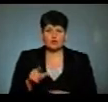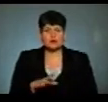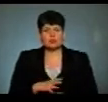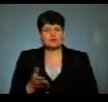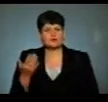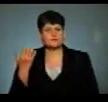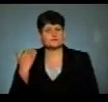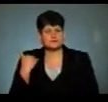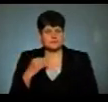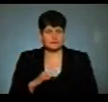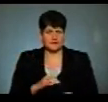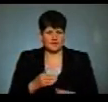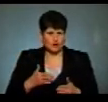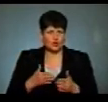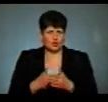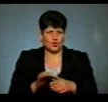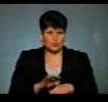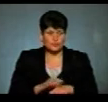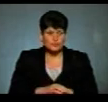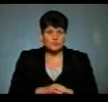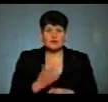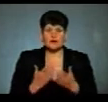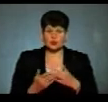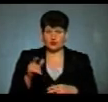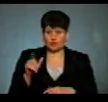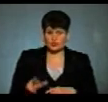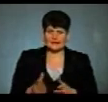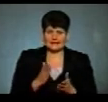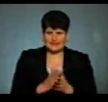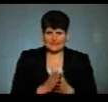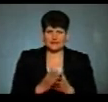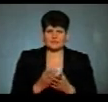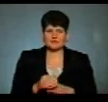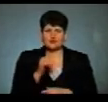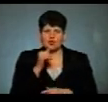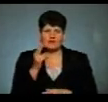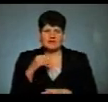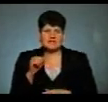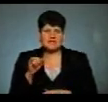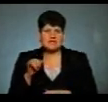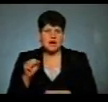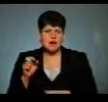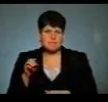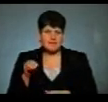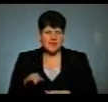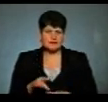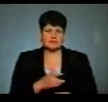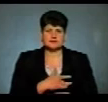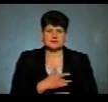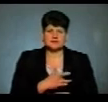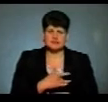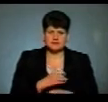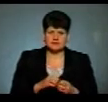до захворювання. І якщо у людей є супутні захворювання, такі як цукровий діабет, як